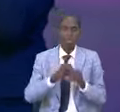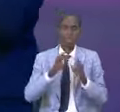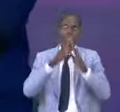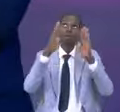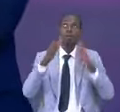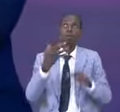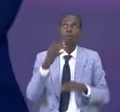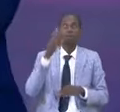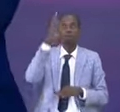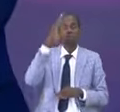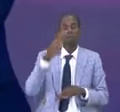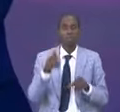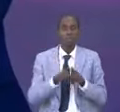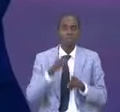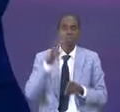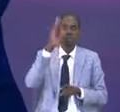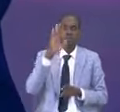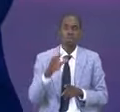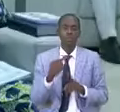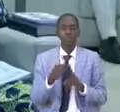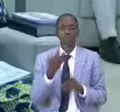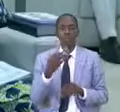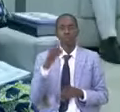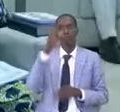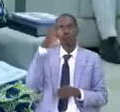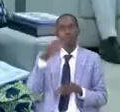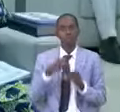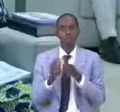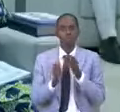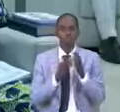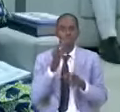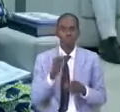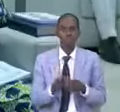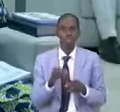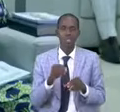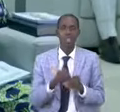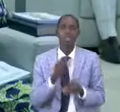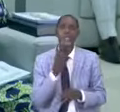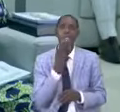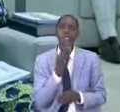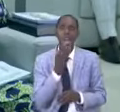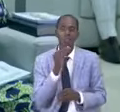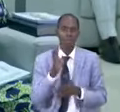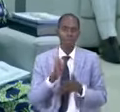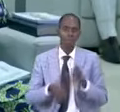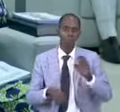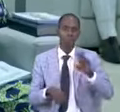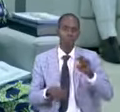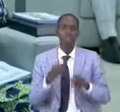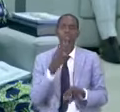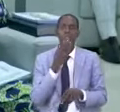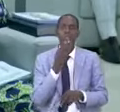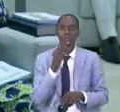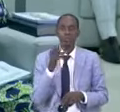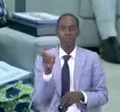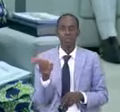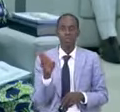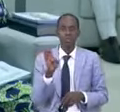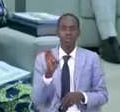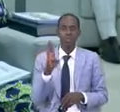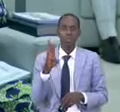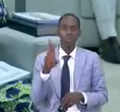au nom de Jésus Hébreux 12 verset 1er Hébreux